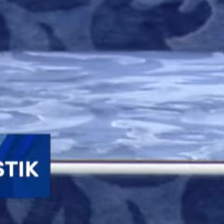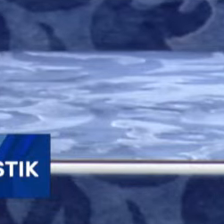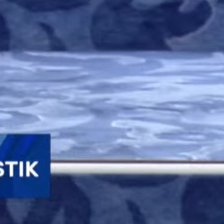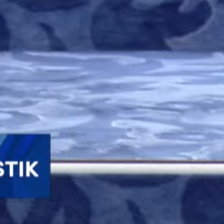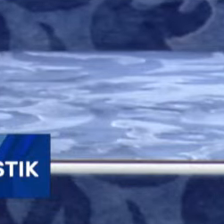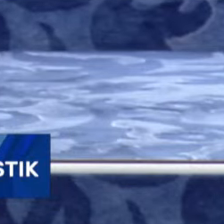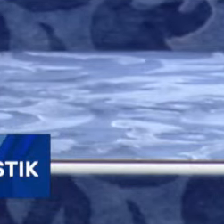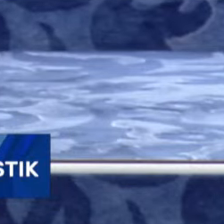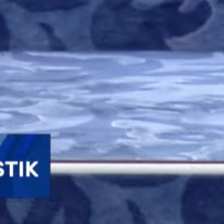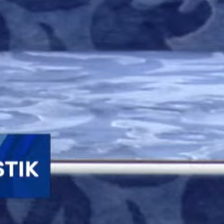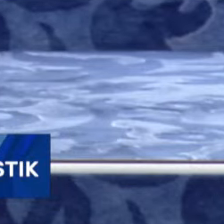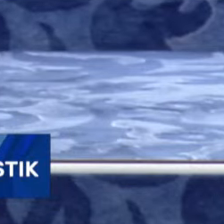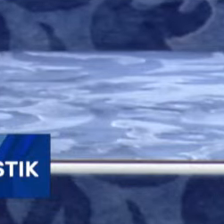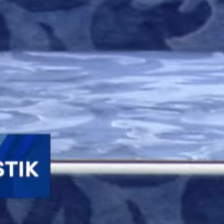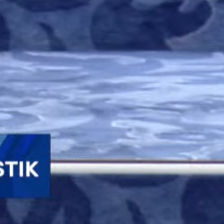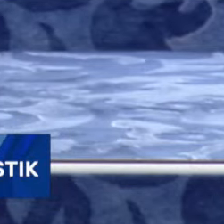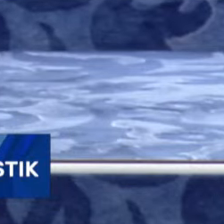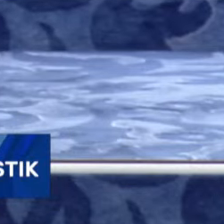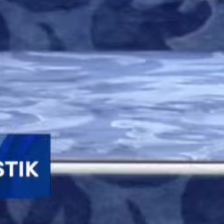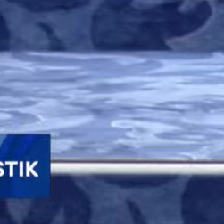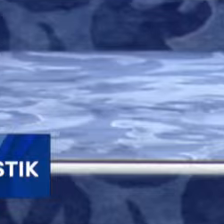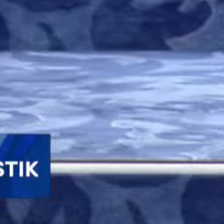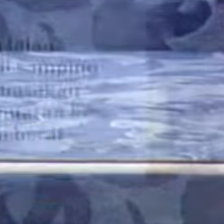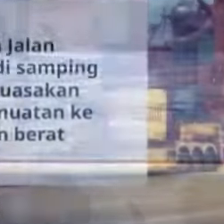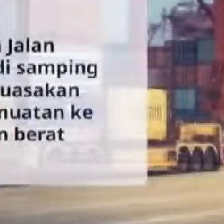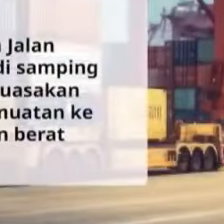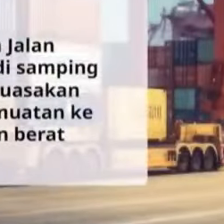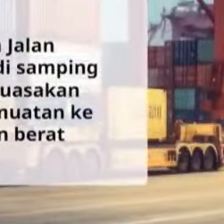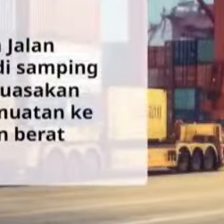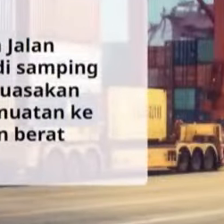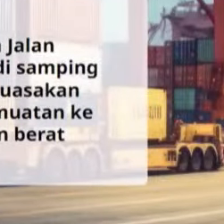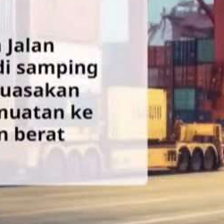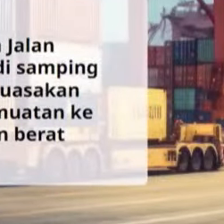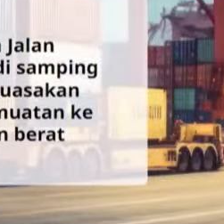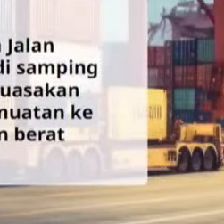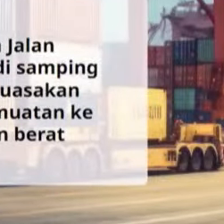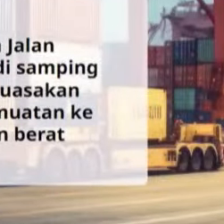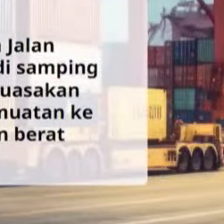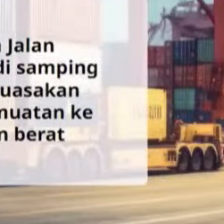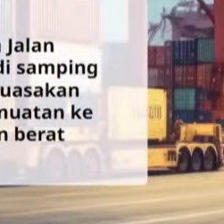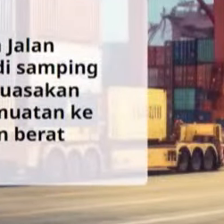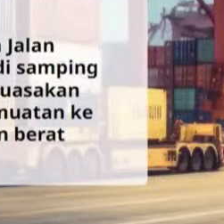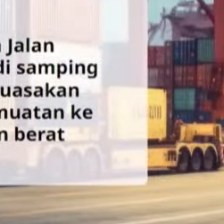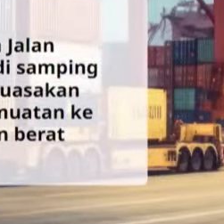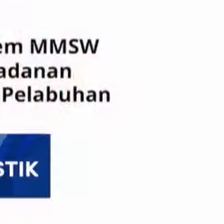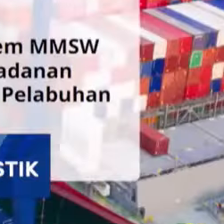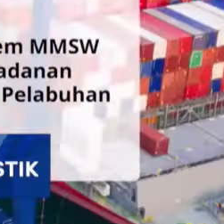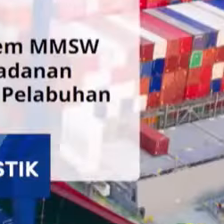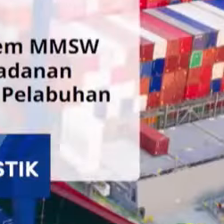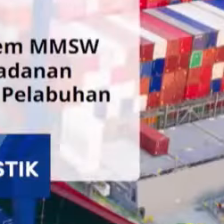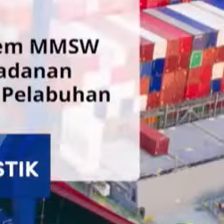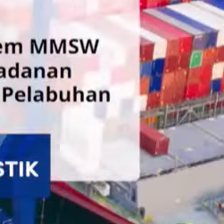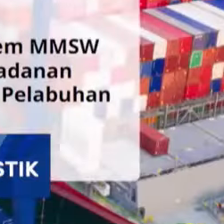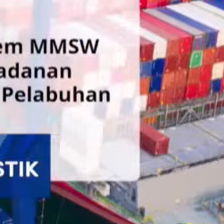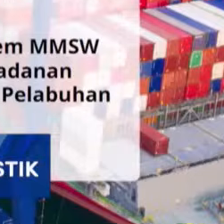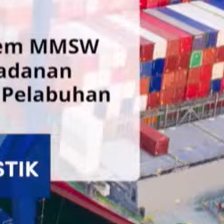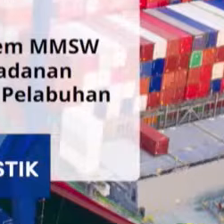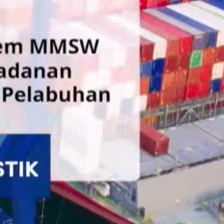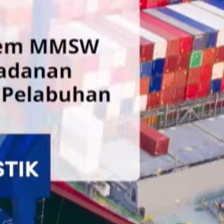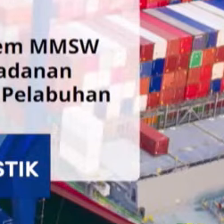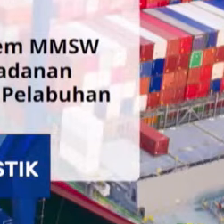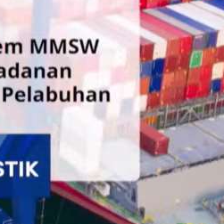menguatkuasakan had beban lebih muatan ke atas kenderaan berat. RM20 juta Lembaga Pelabuhan untuk menaik taraf sistem